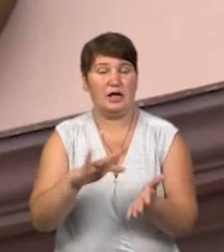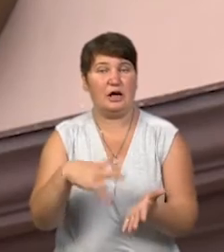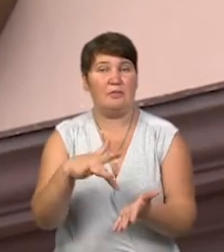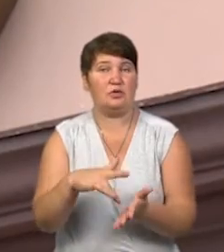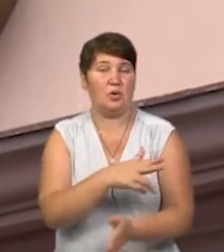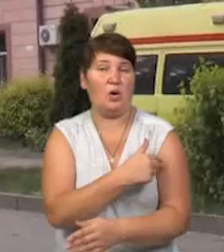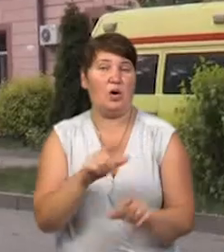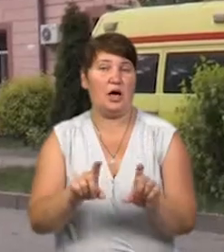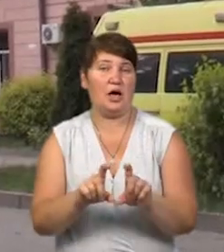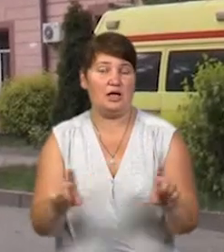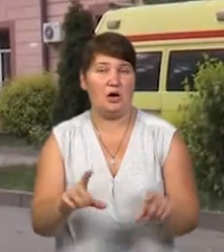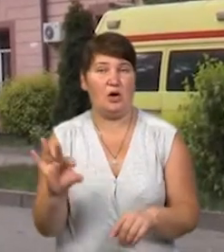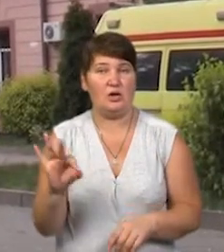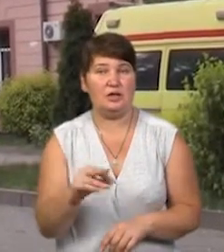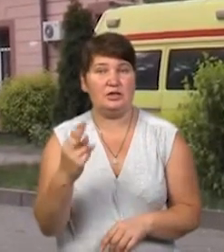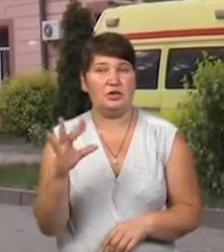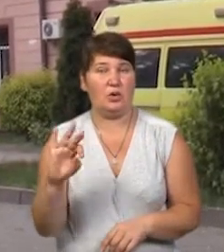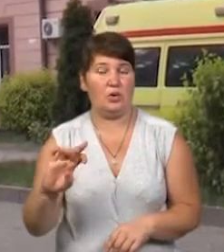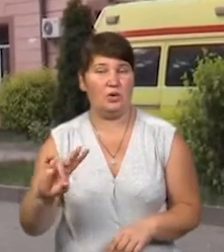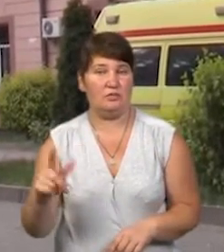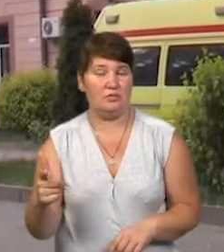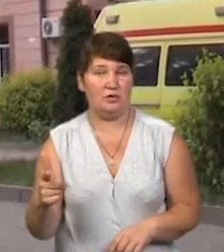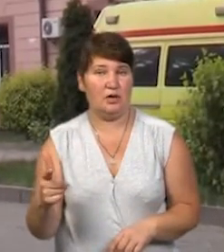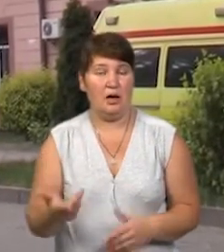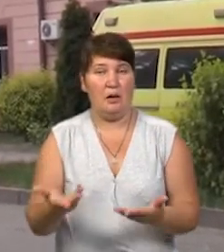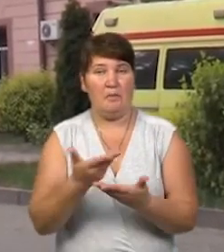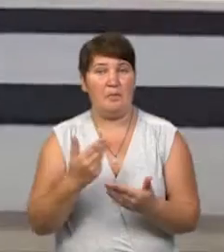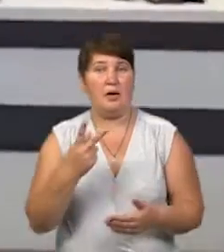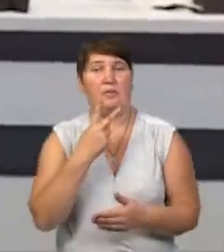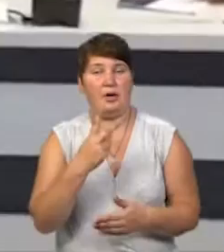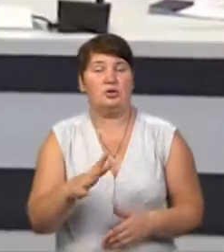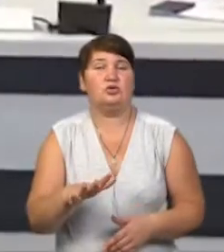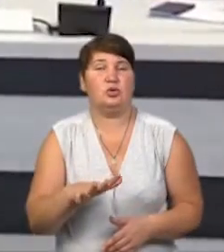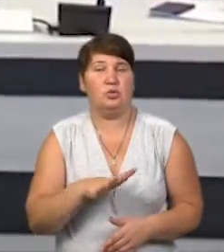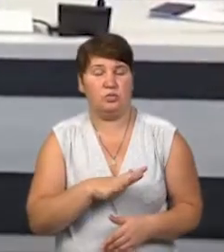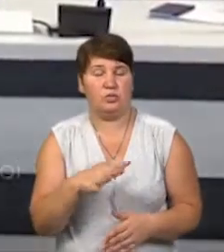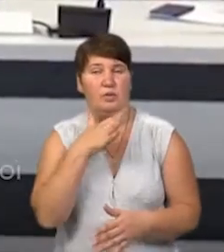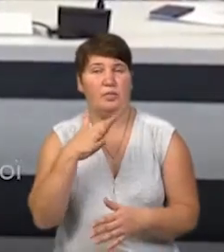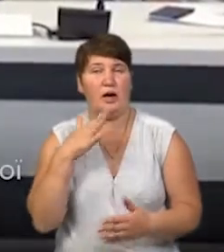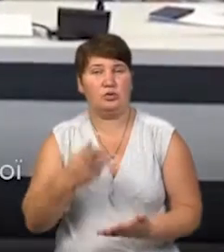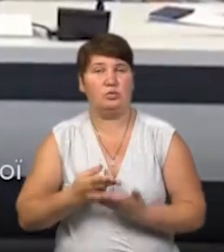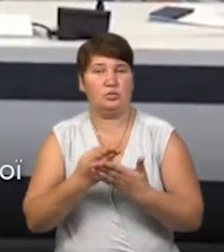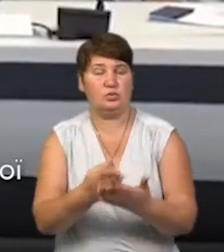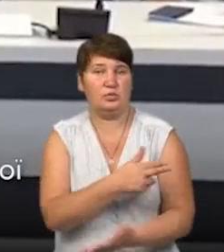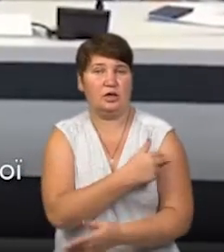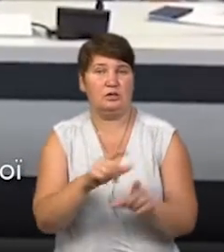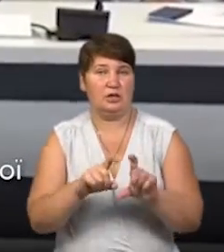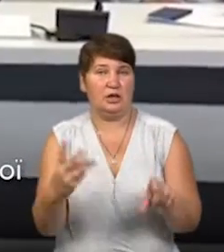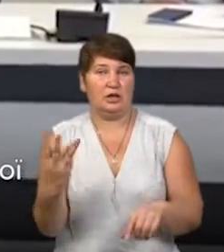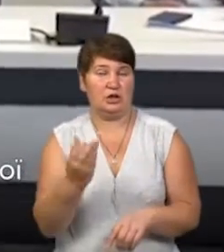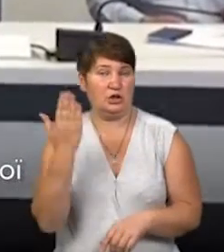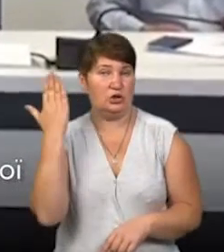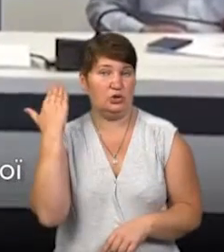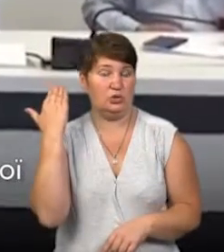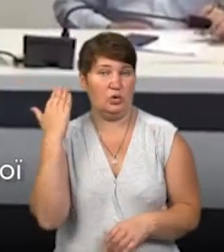клінічної лікарні Олег Ціхонь. Ми спостерігали різкий ріст поступлення в стаціонар якраз десь 3 тижні тому. І